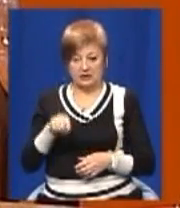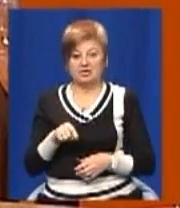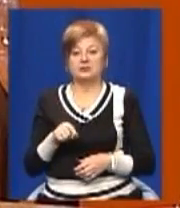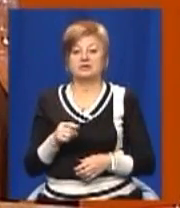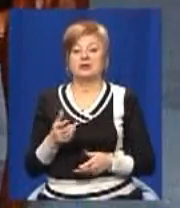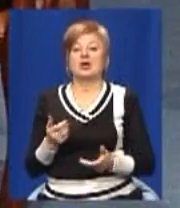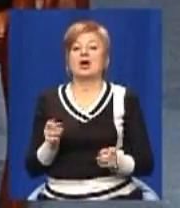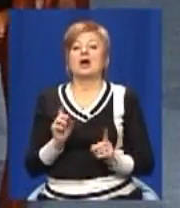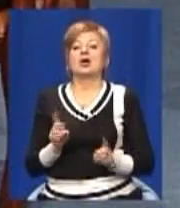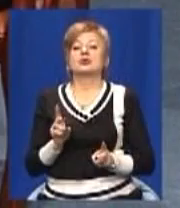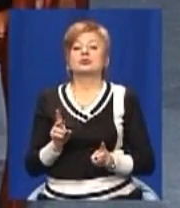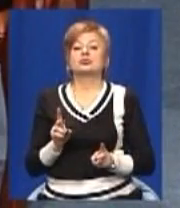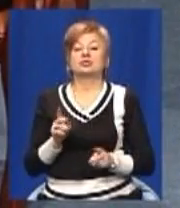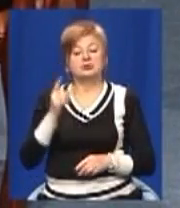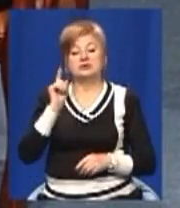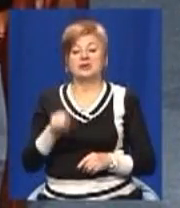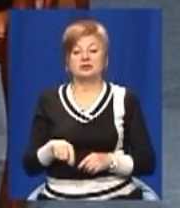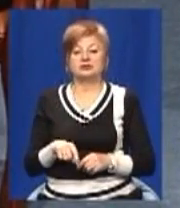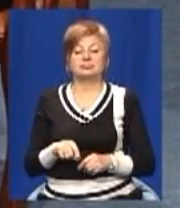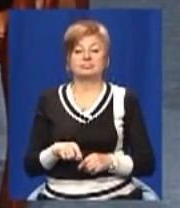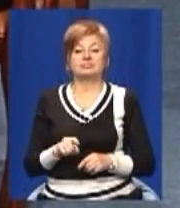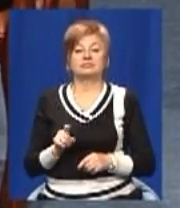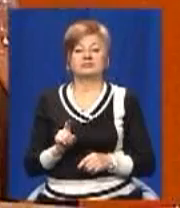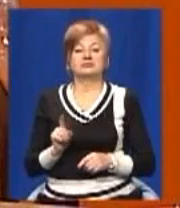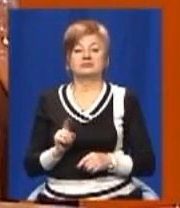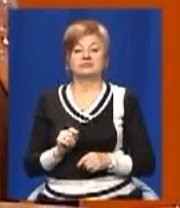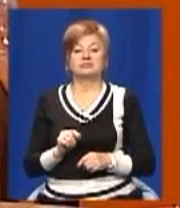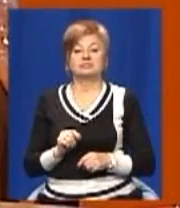Так. Що тобі саме відомо?